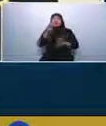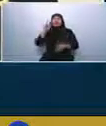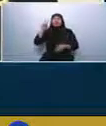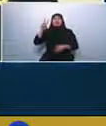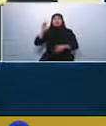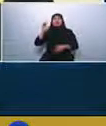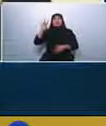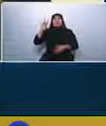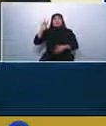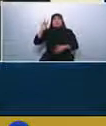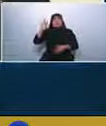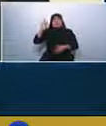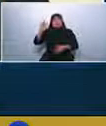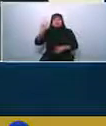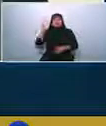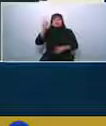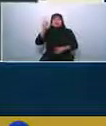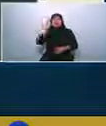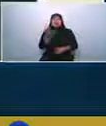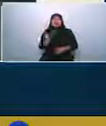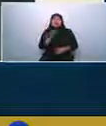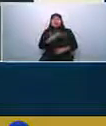295% dan